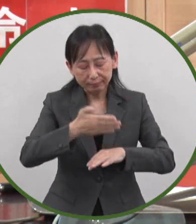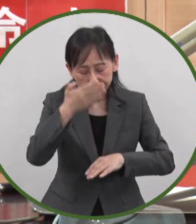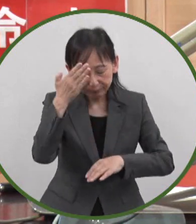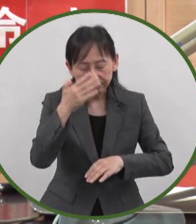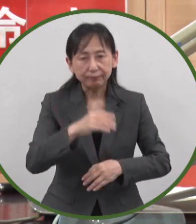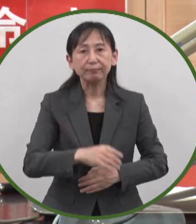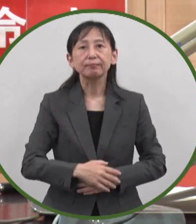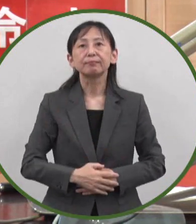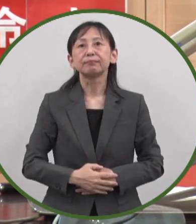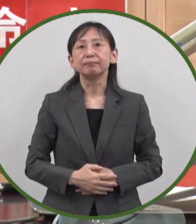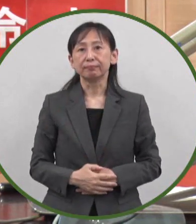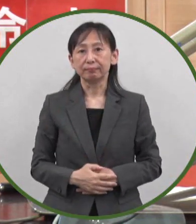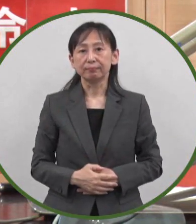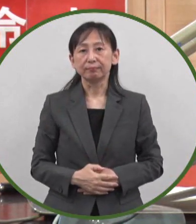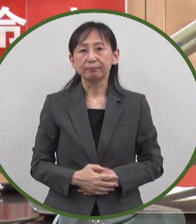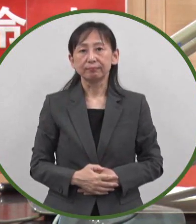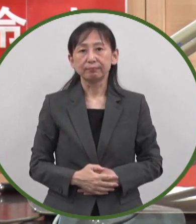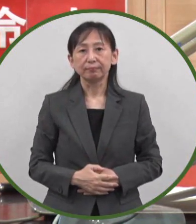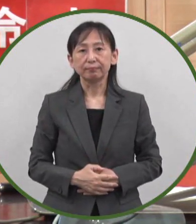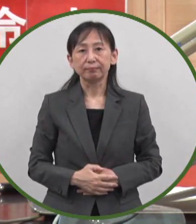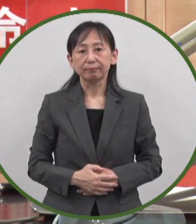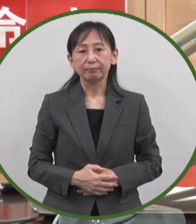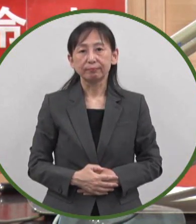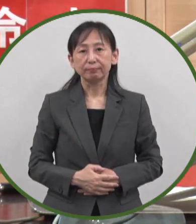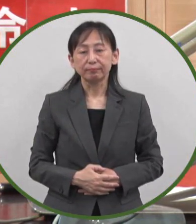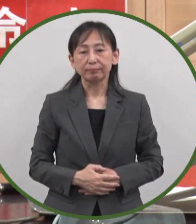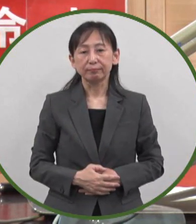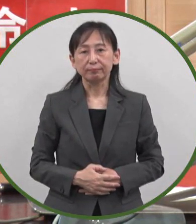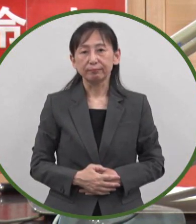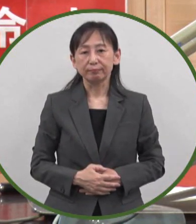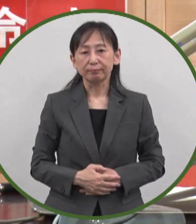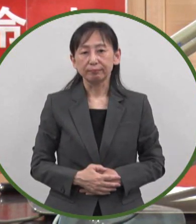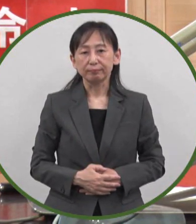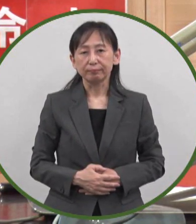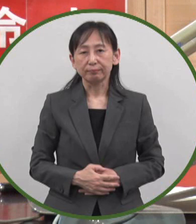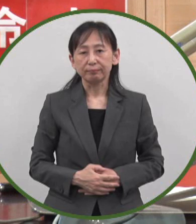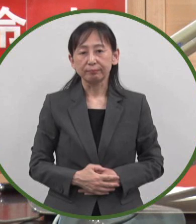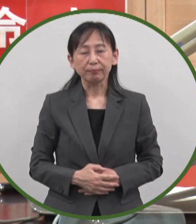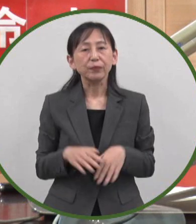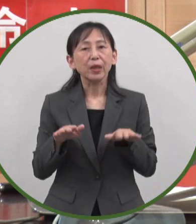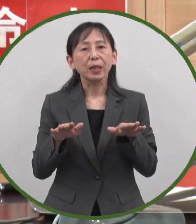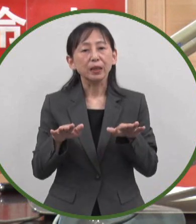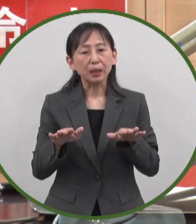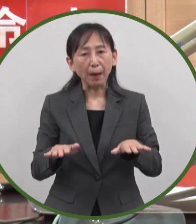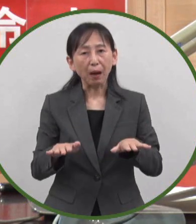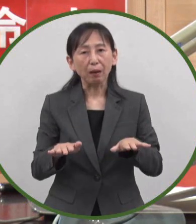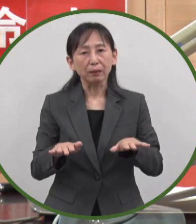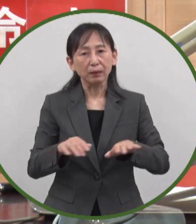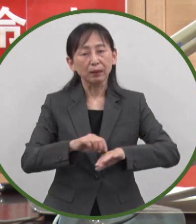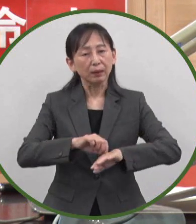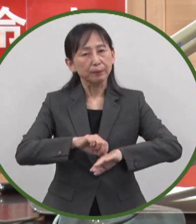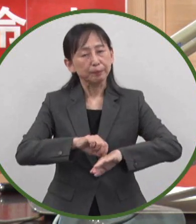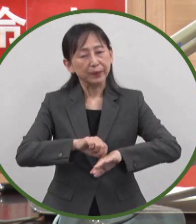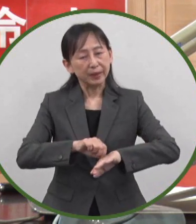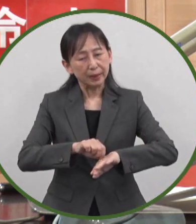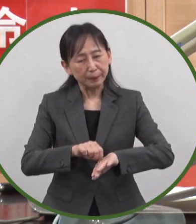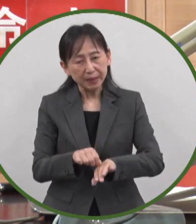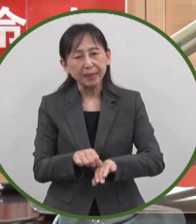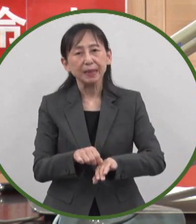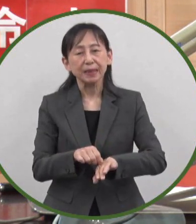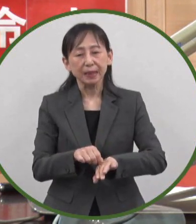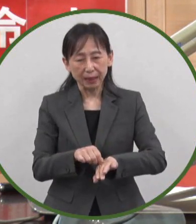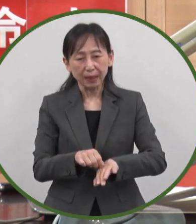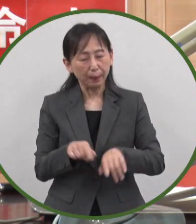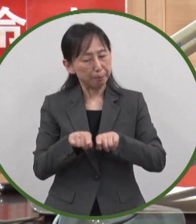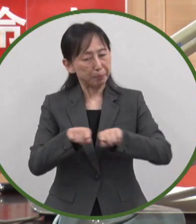。そして、この今非常に厳しい、この措